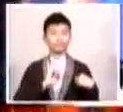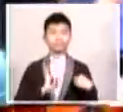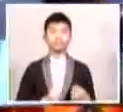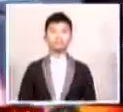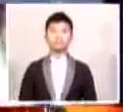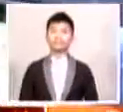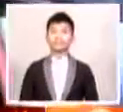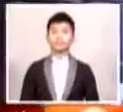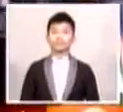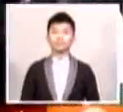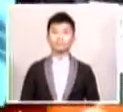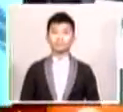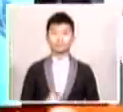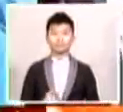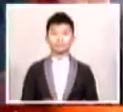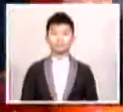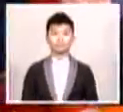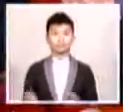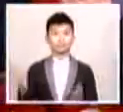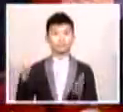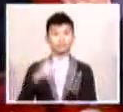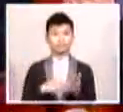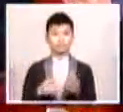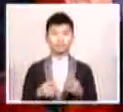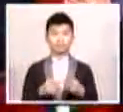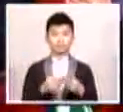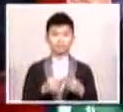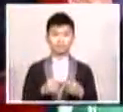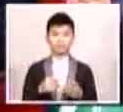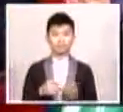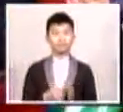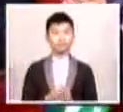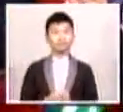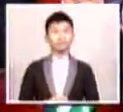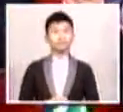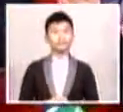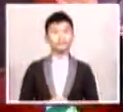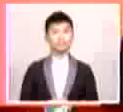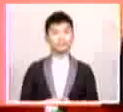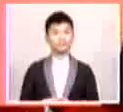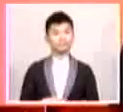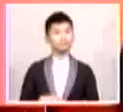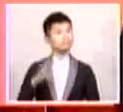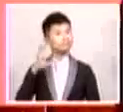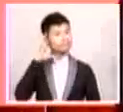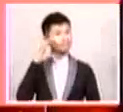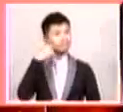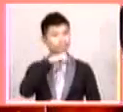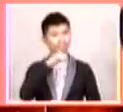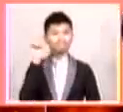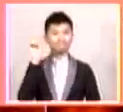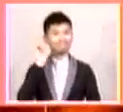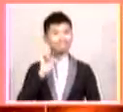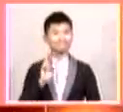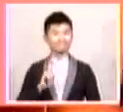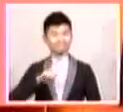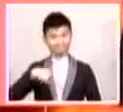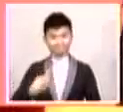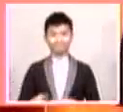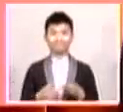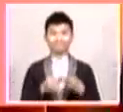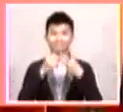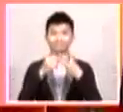士。好，十分钟的结论，蔡英文女士一直阐述她听见台湾的声音。我们继续